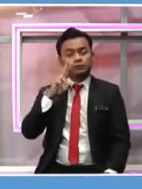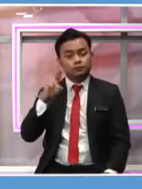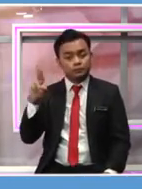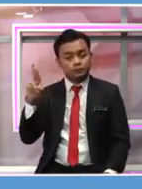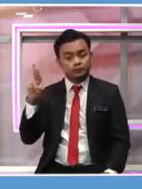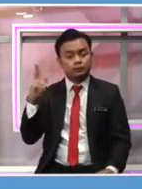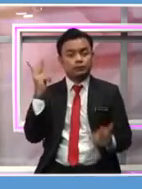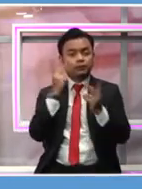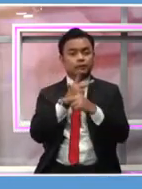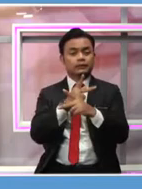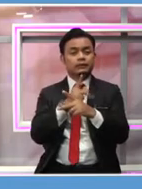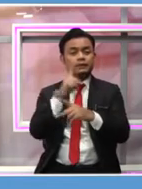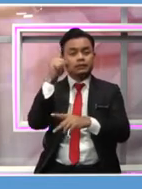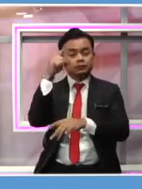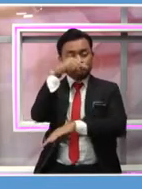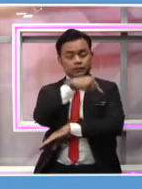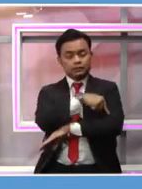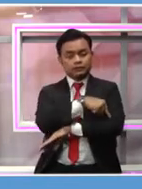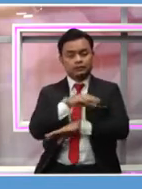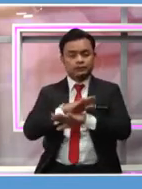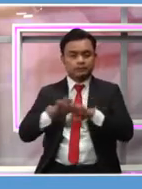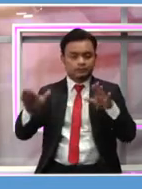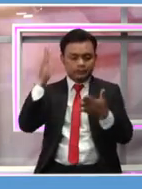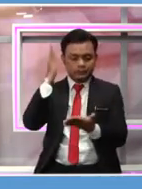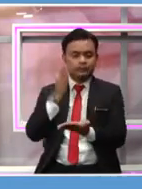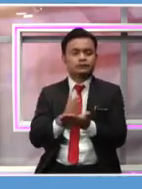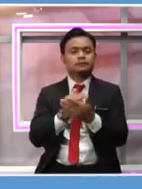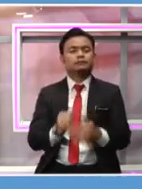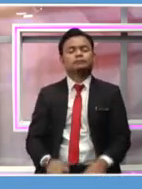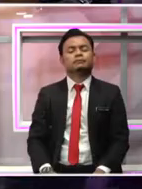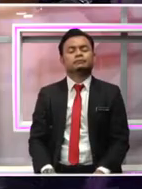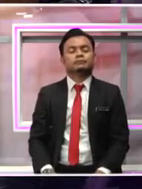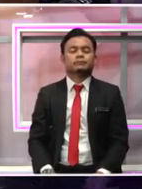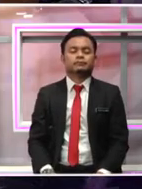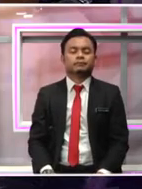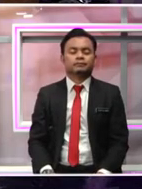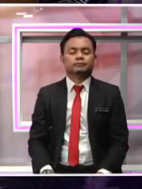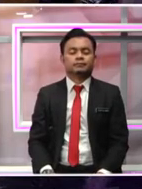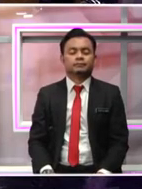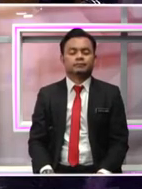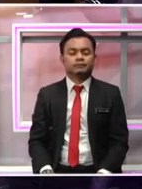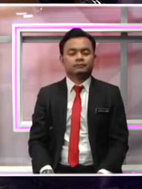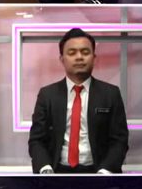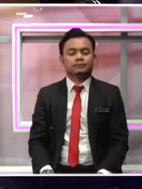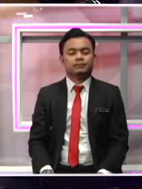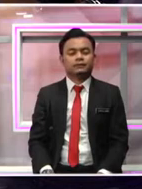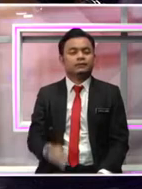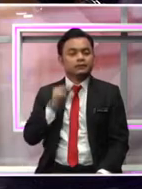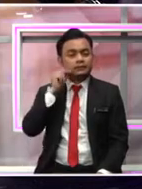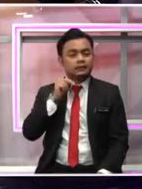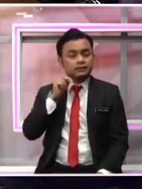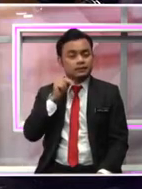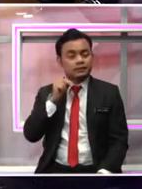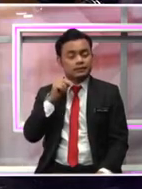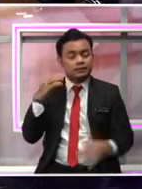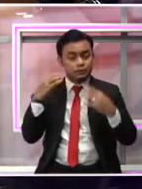tanpa berhenti baik oke kegunaan tengok Hai Nisa coba baca boleh bisa dan